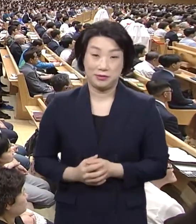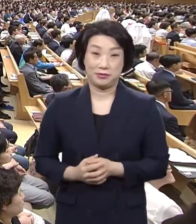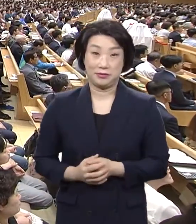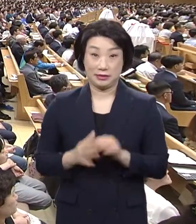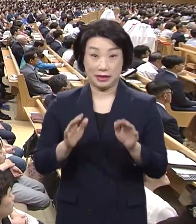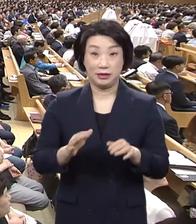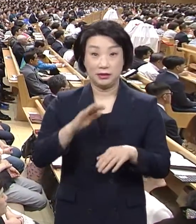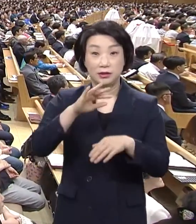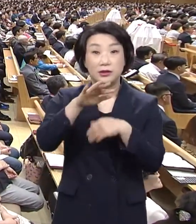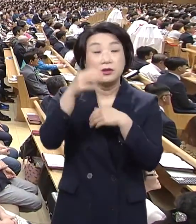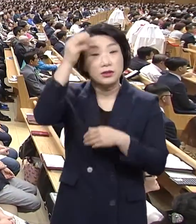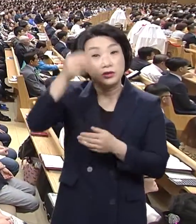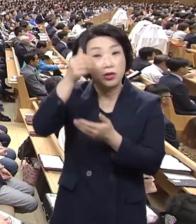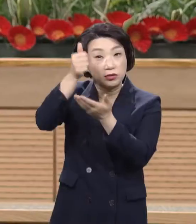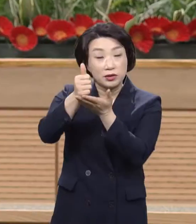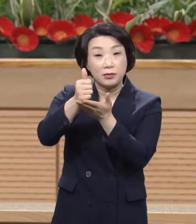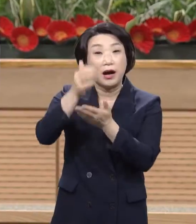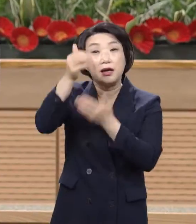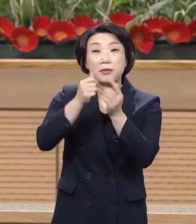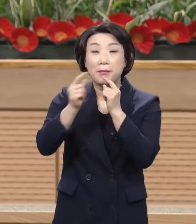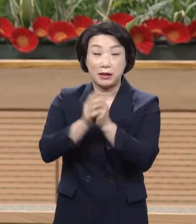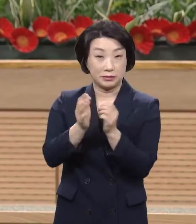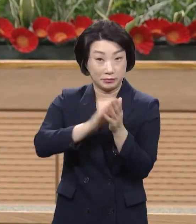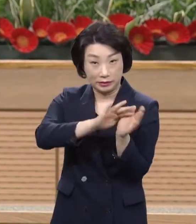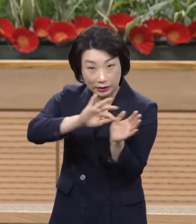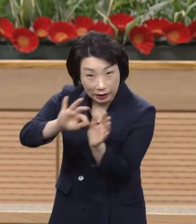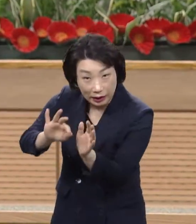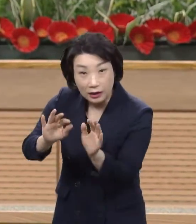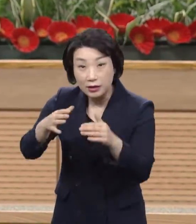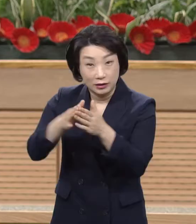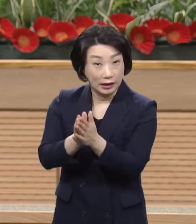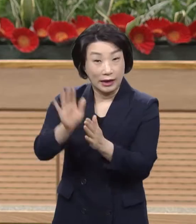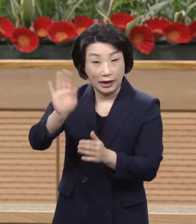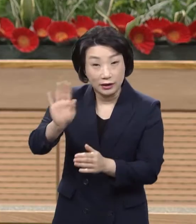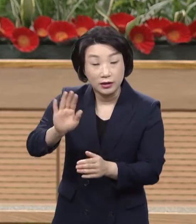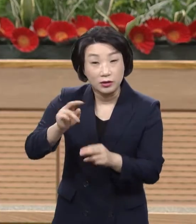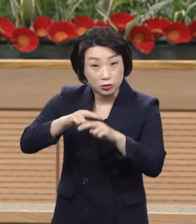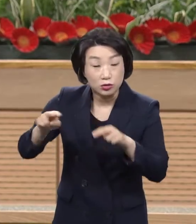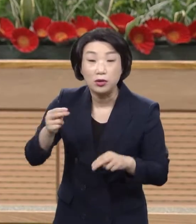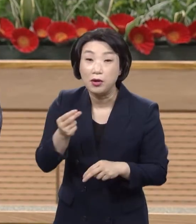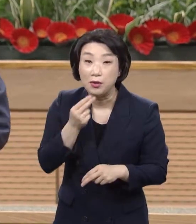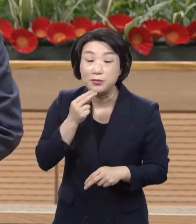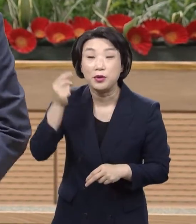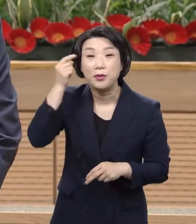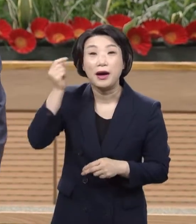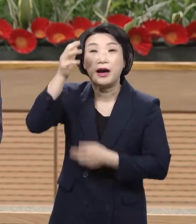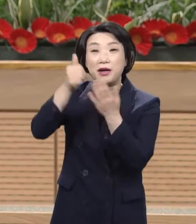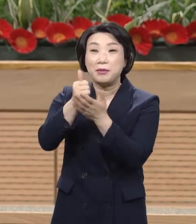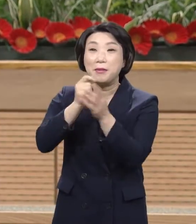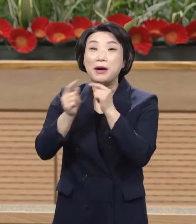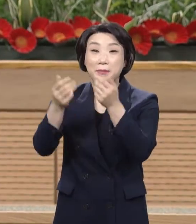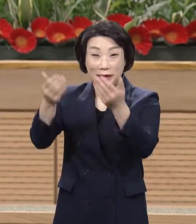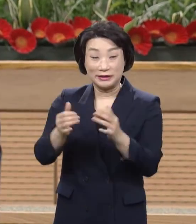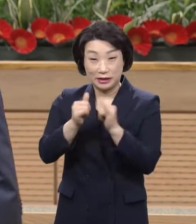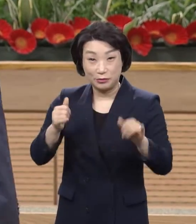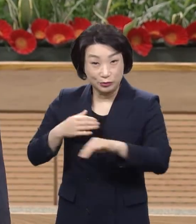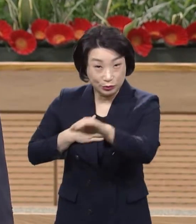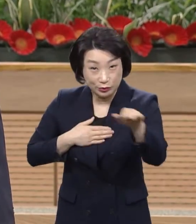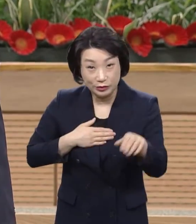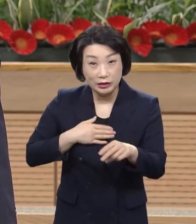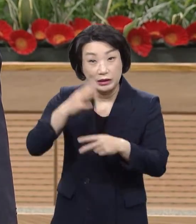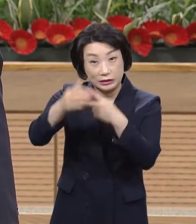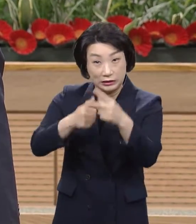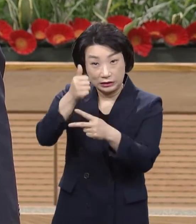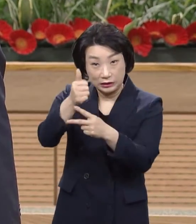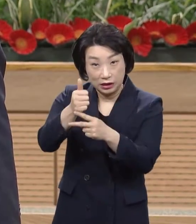성령은 패하지 못하나니 하나님의 말씀을 받은 자들을 신이라 하였거늘. 그럼